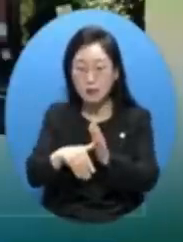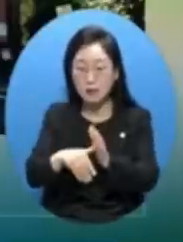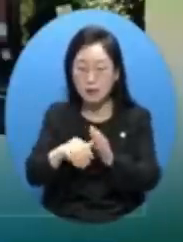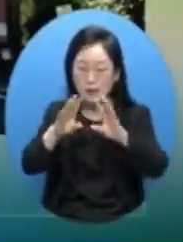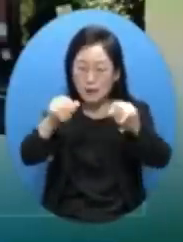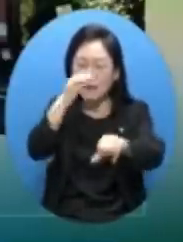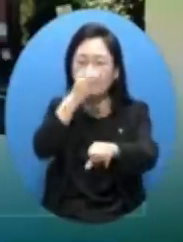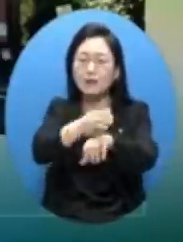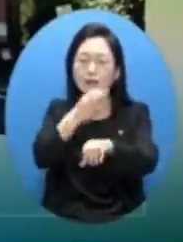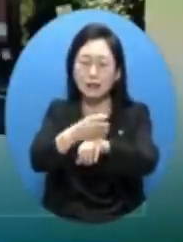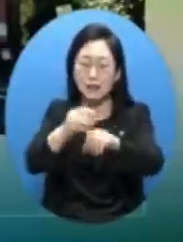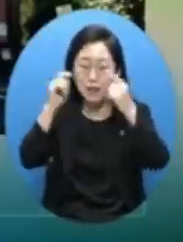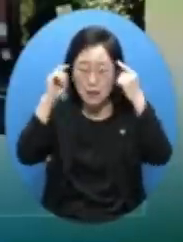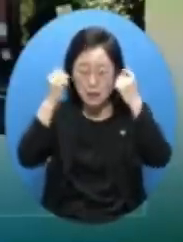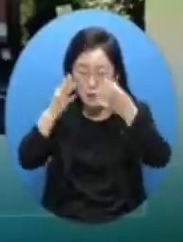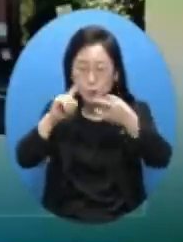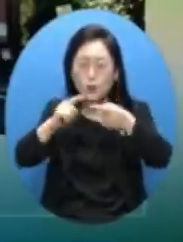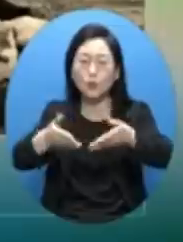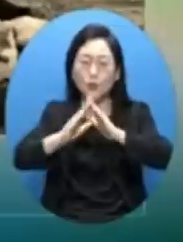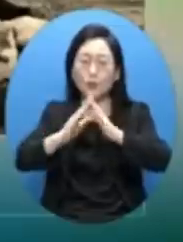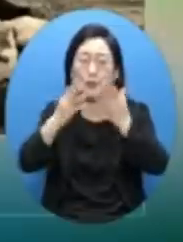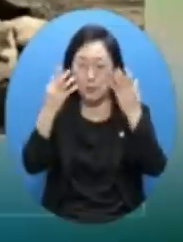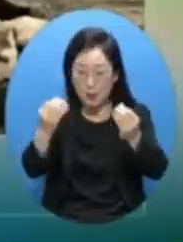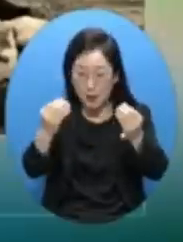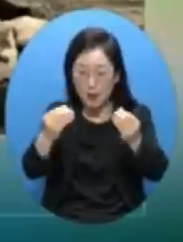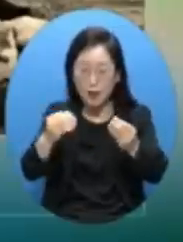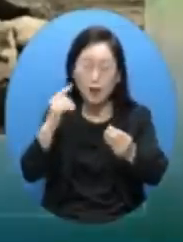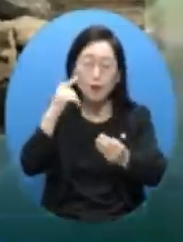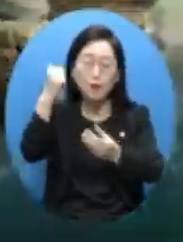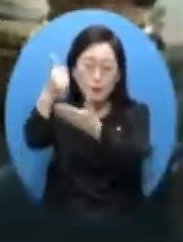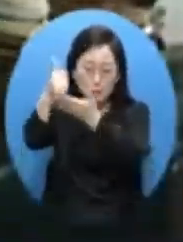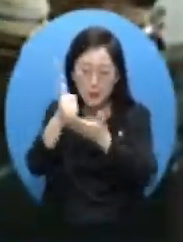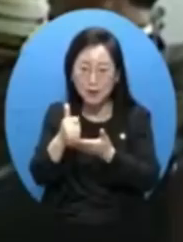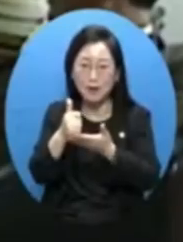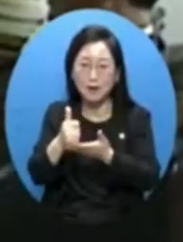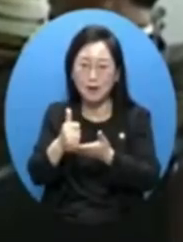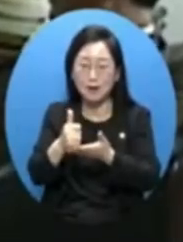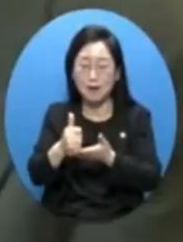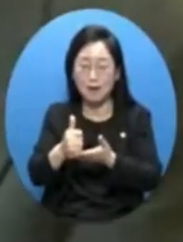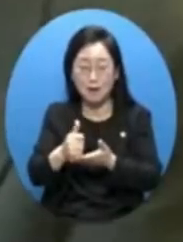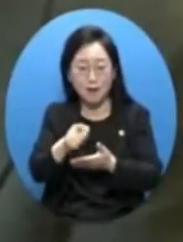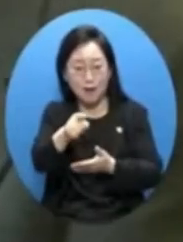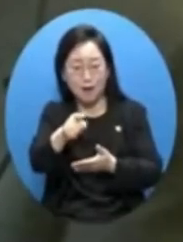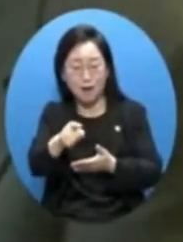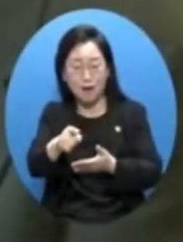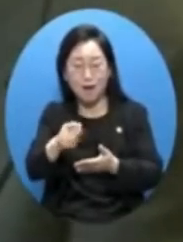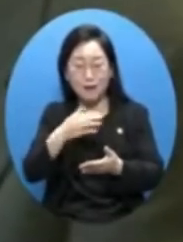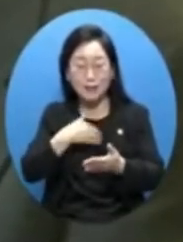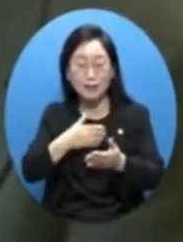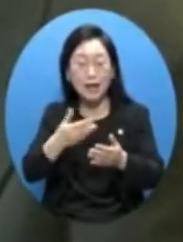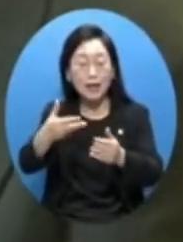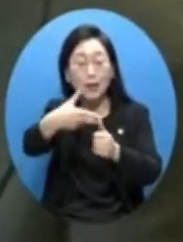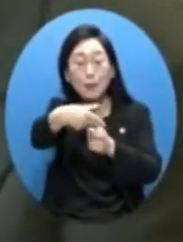시작합니다. 교회 건축이 다 마치고 조용히 목사님 오셔서 헌당 예배를 드리는데 제가 이 목사님을 빌려줬으니 도로